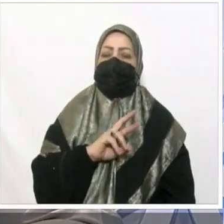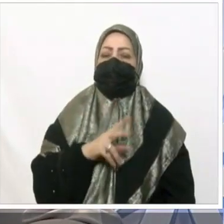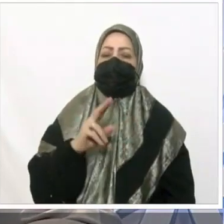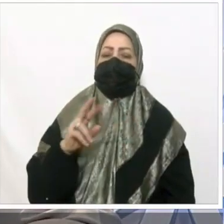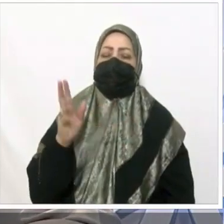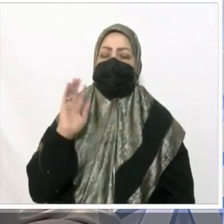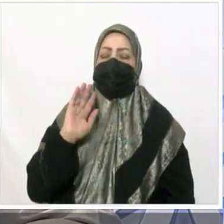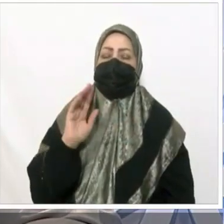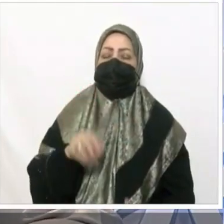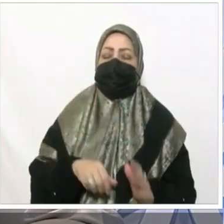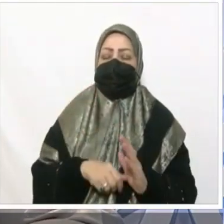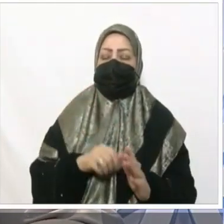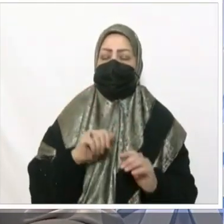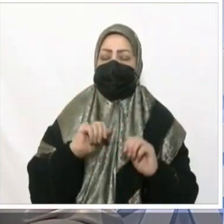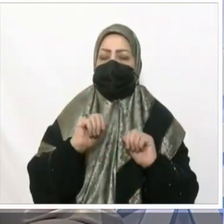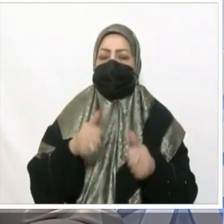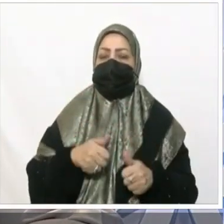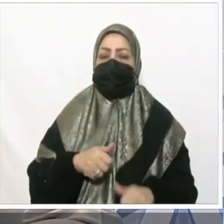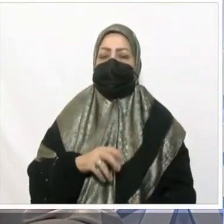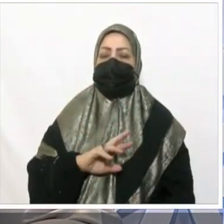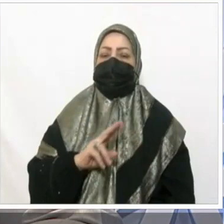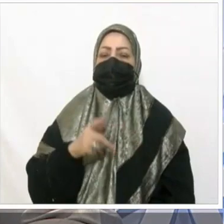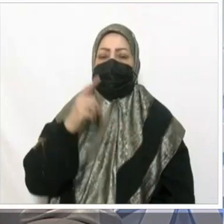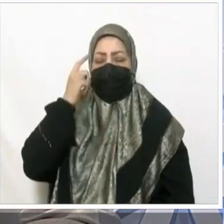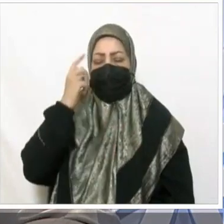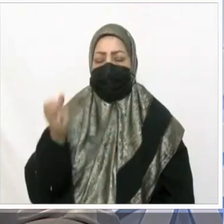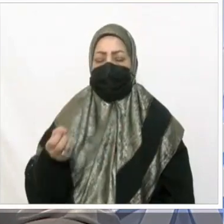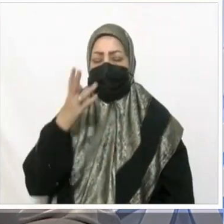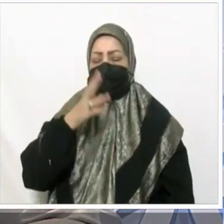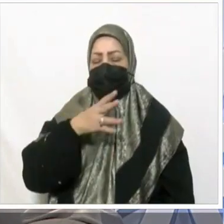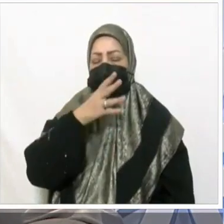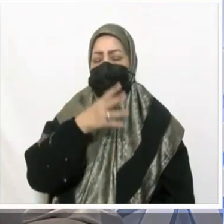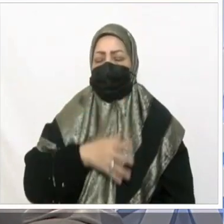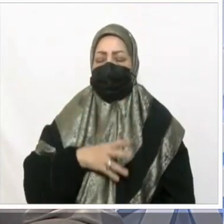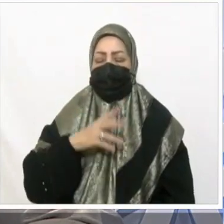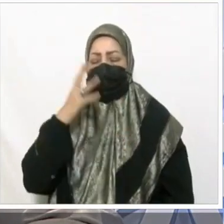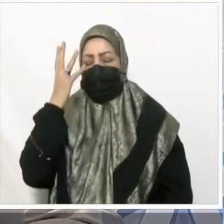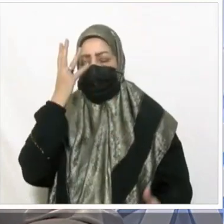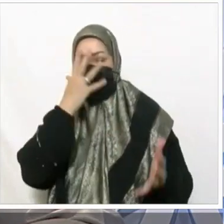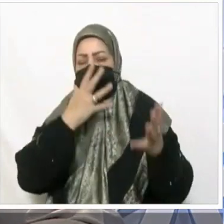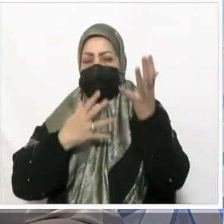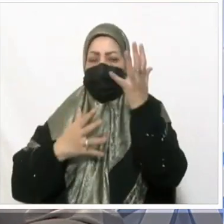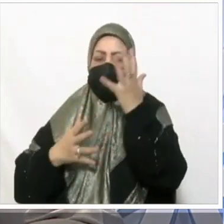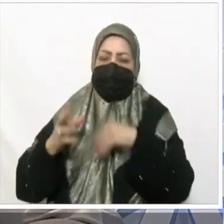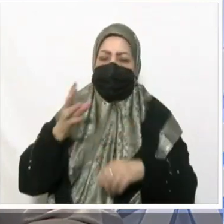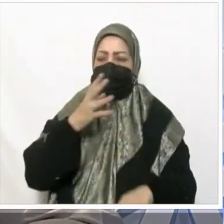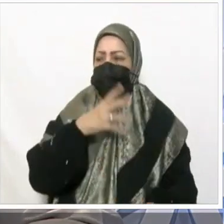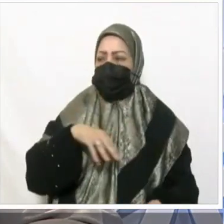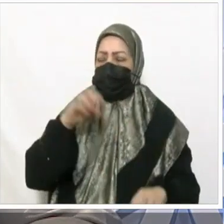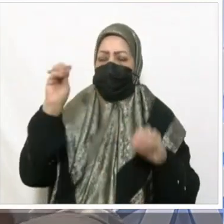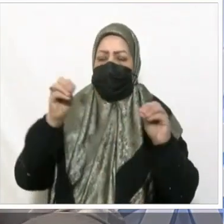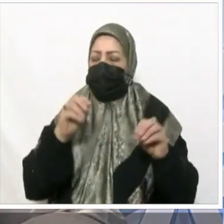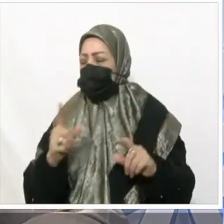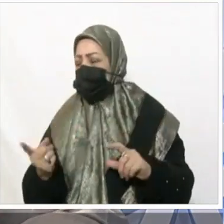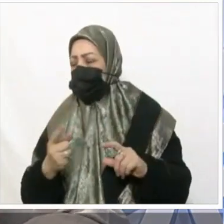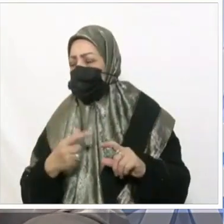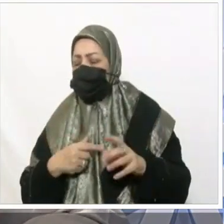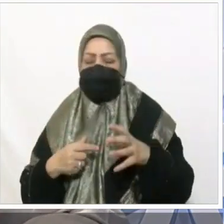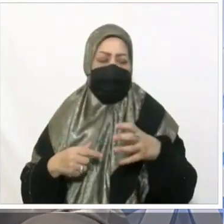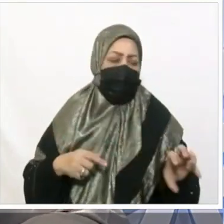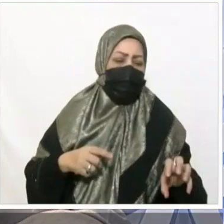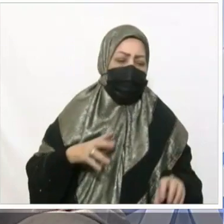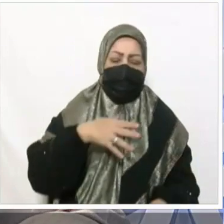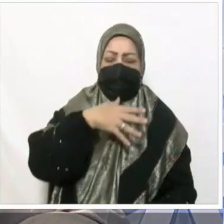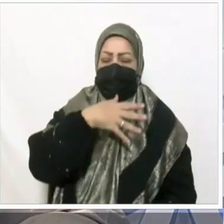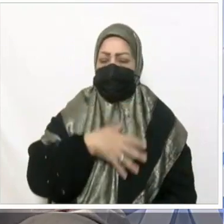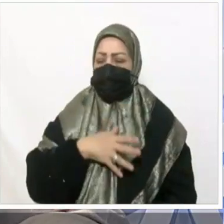هم الآن يحاربون المذهب المالكي ونحن لا نتعصب، لا نقول يجب تطبيق المذهب المالكي، نحن لا نقول